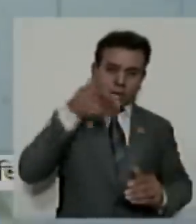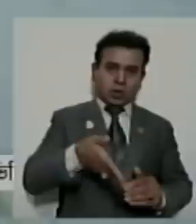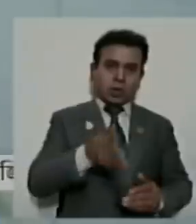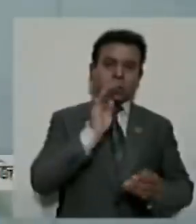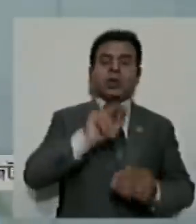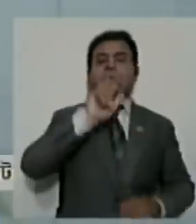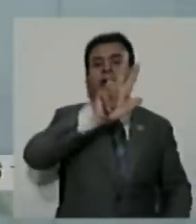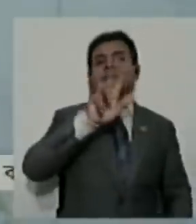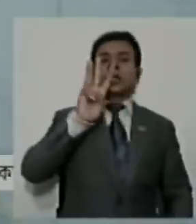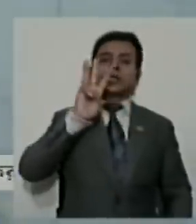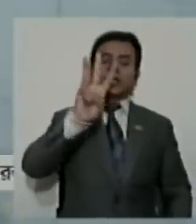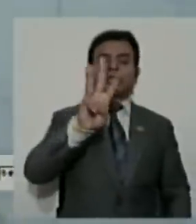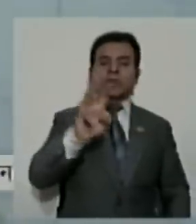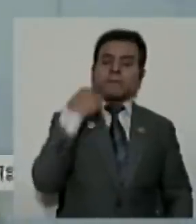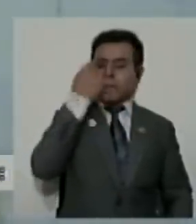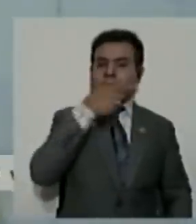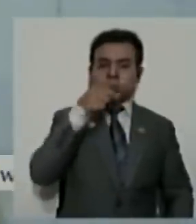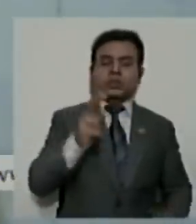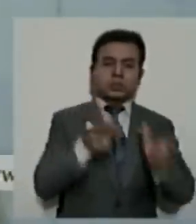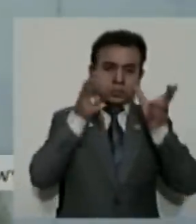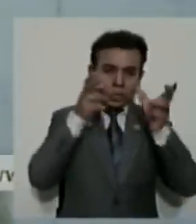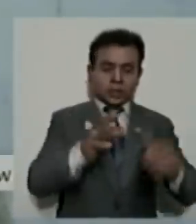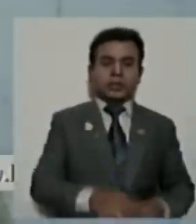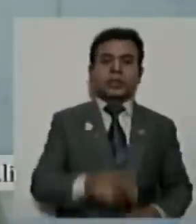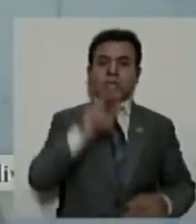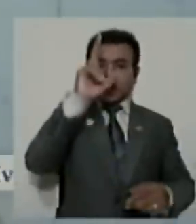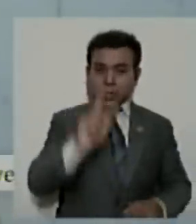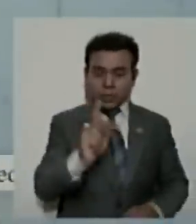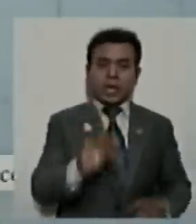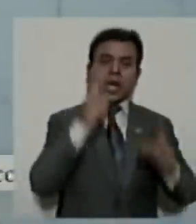ডিভিশনে আমাদের প্রায়